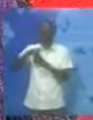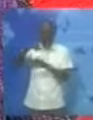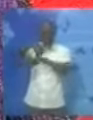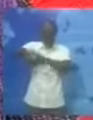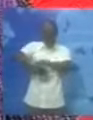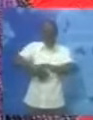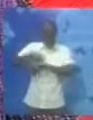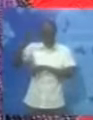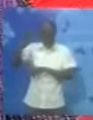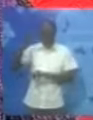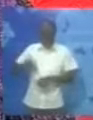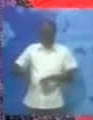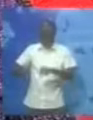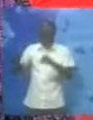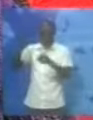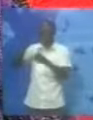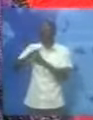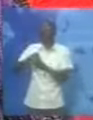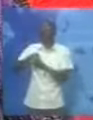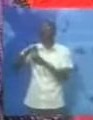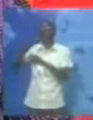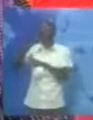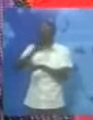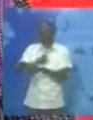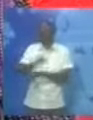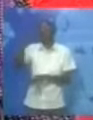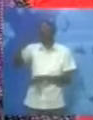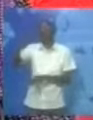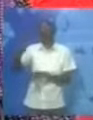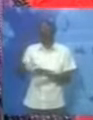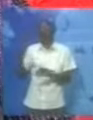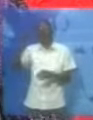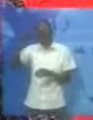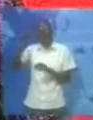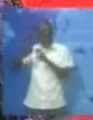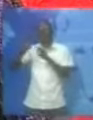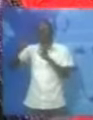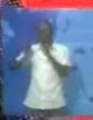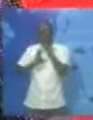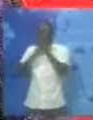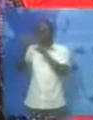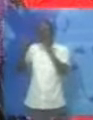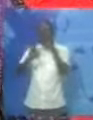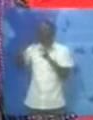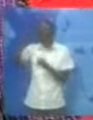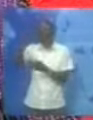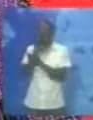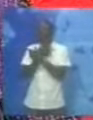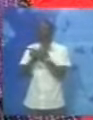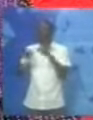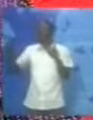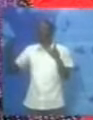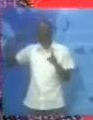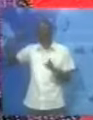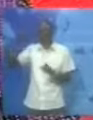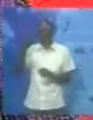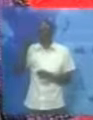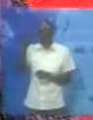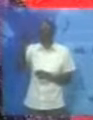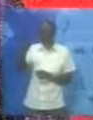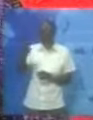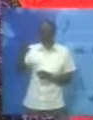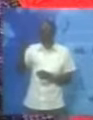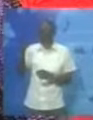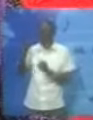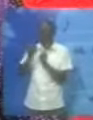de se poursuivre ce matin, place des cinéastes, par la cérémonie de libation. Voici la synthèse de ces deux